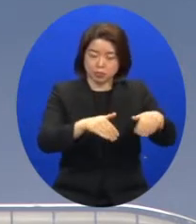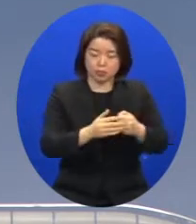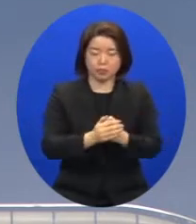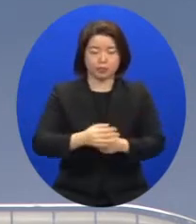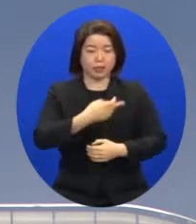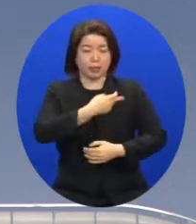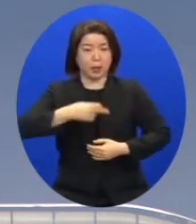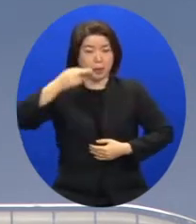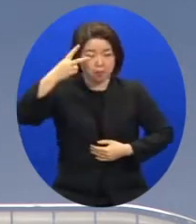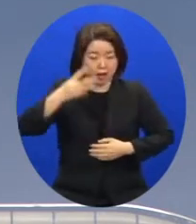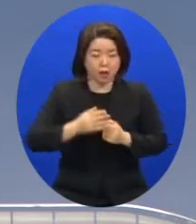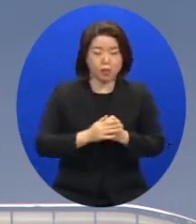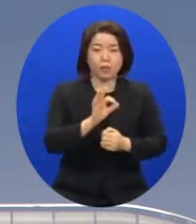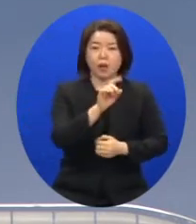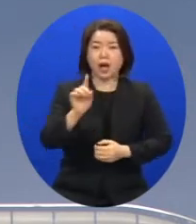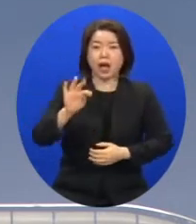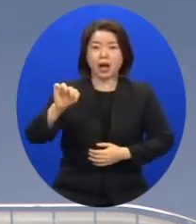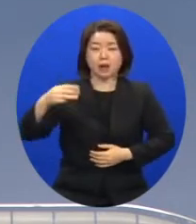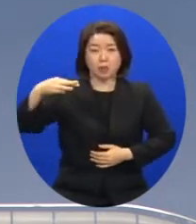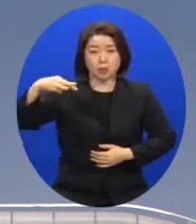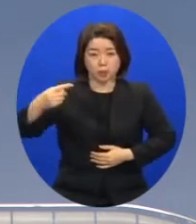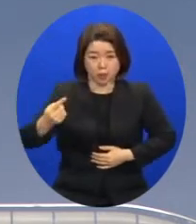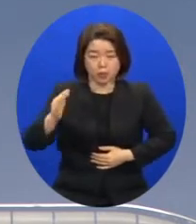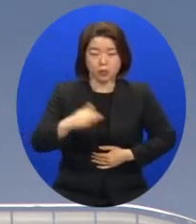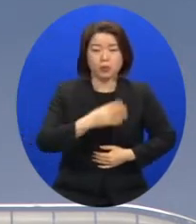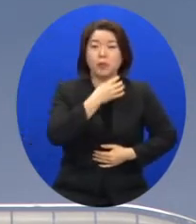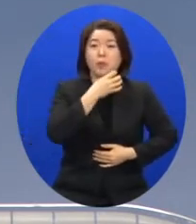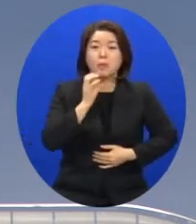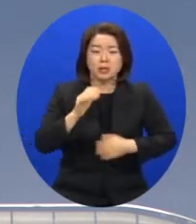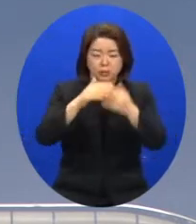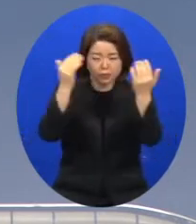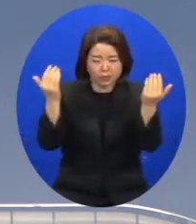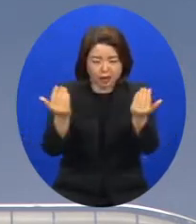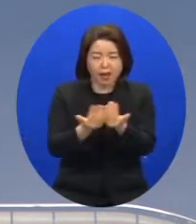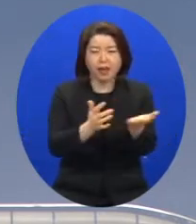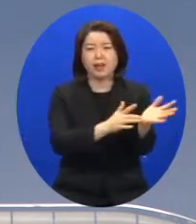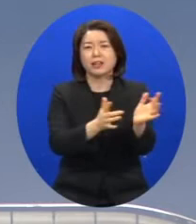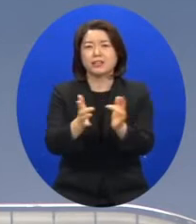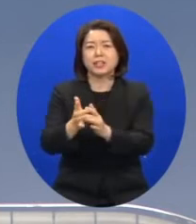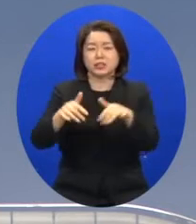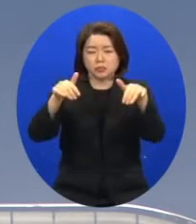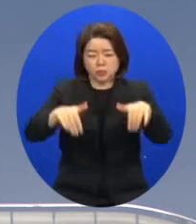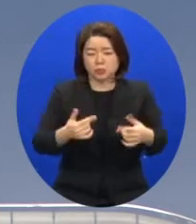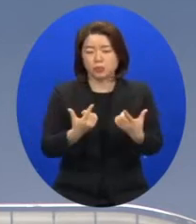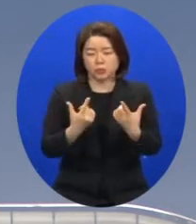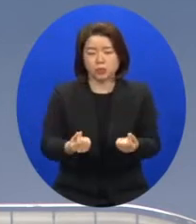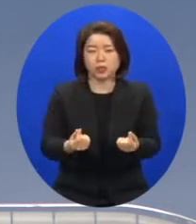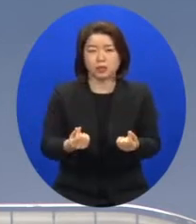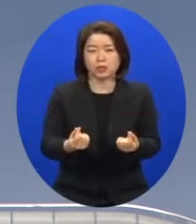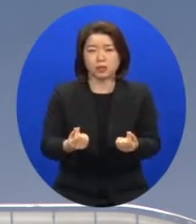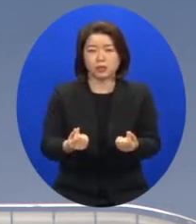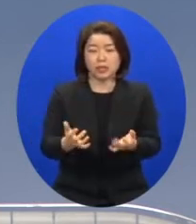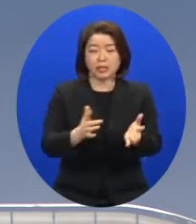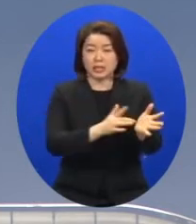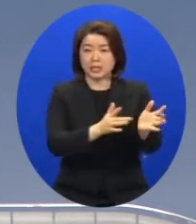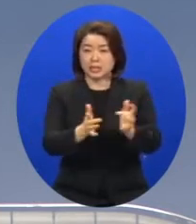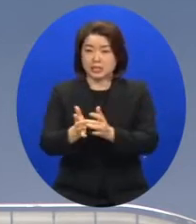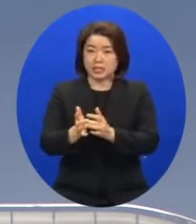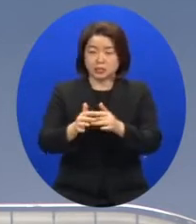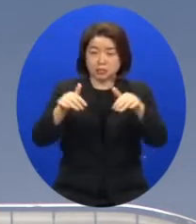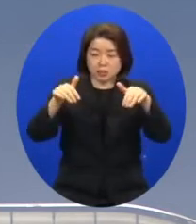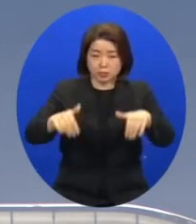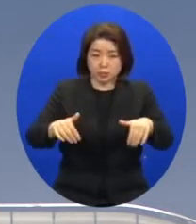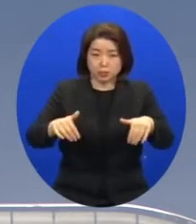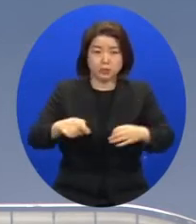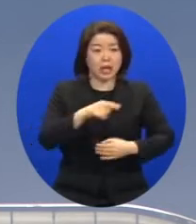바보 흘러나 베드로 나다 예수님의 종 드립니다 그 때 예수님의 종인 사람들 나는 사람이